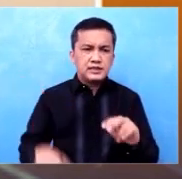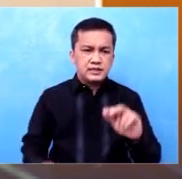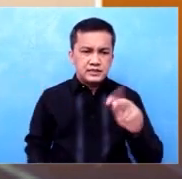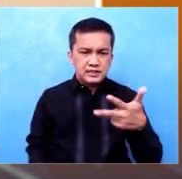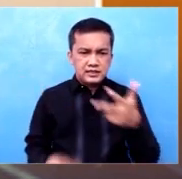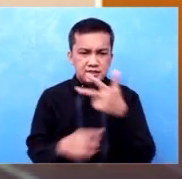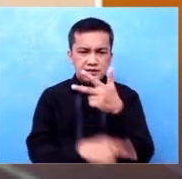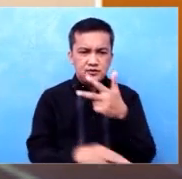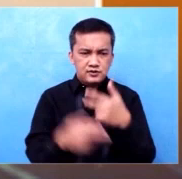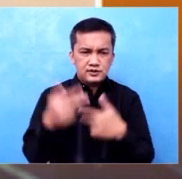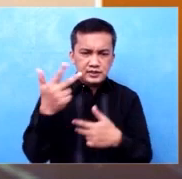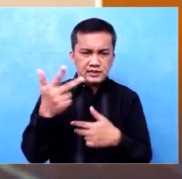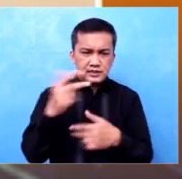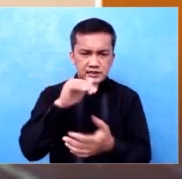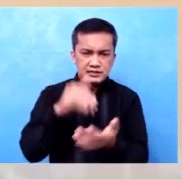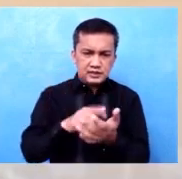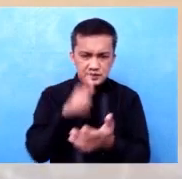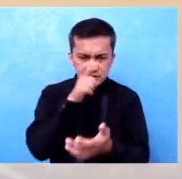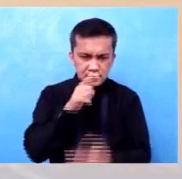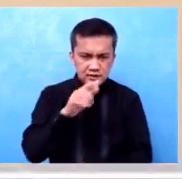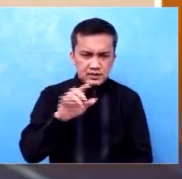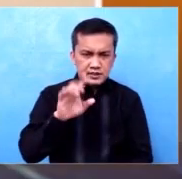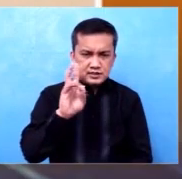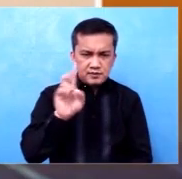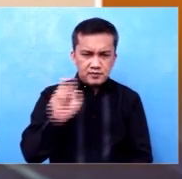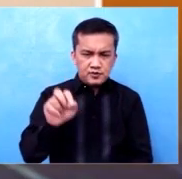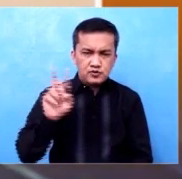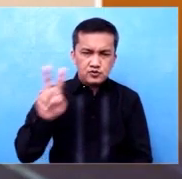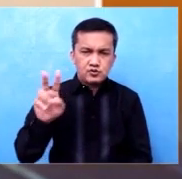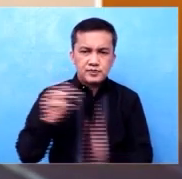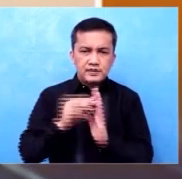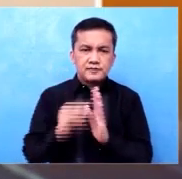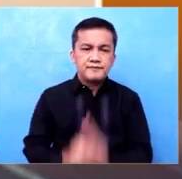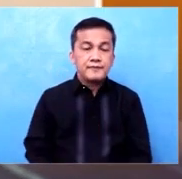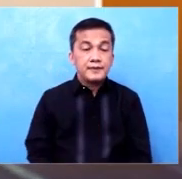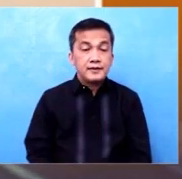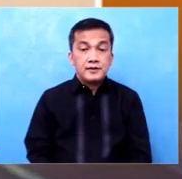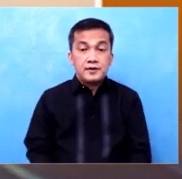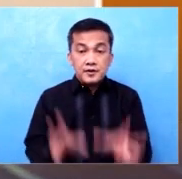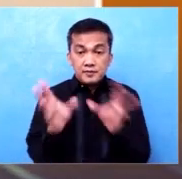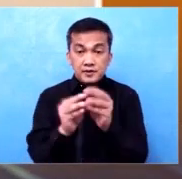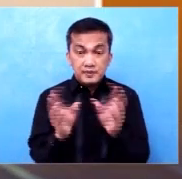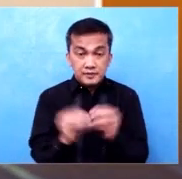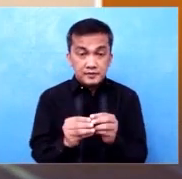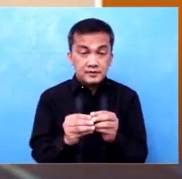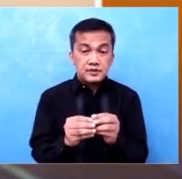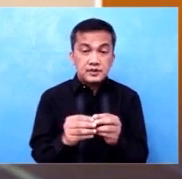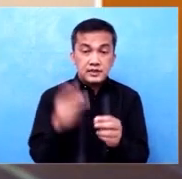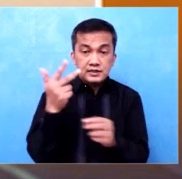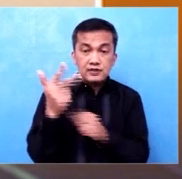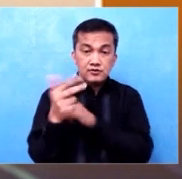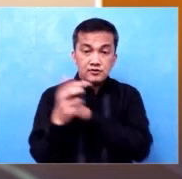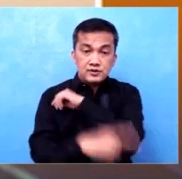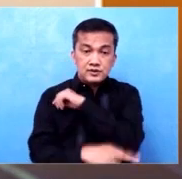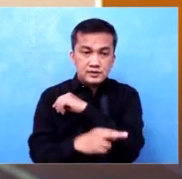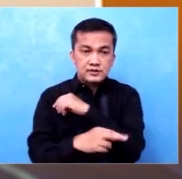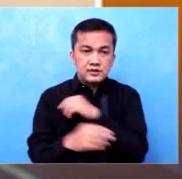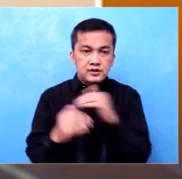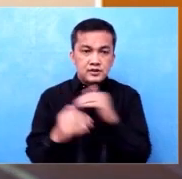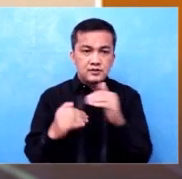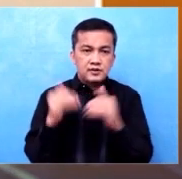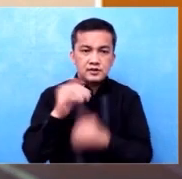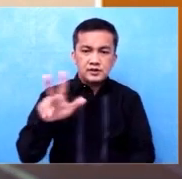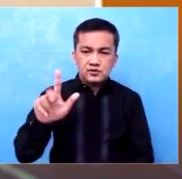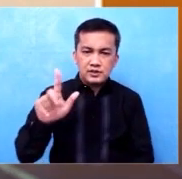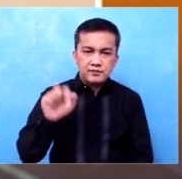may 7.2 million. Kung pagsasamahin ang mga bilang sa tatlong rehiyon na yan, mahigit 23.8 million